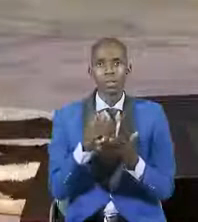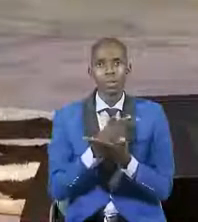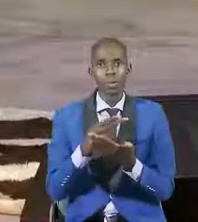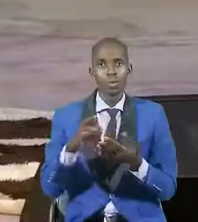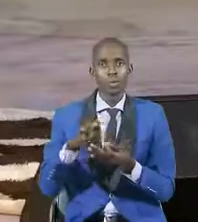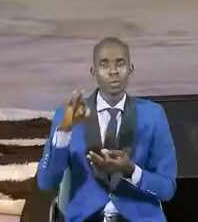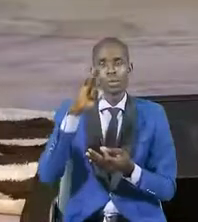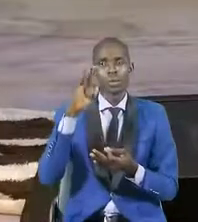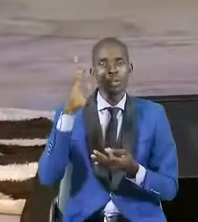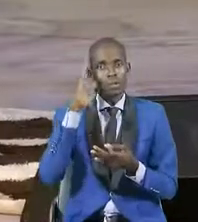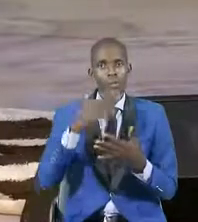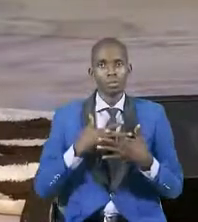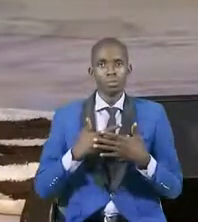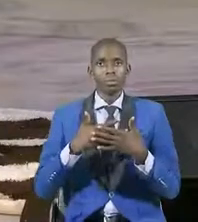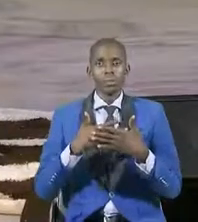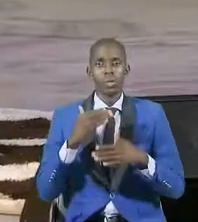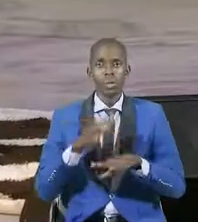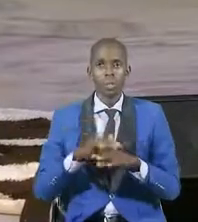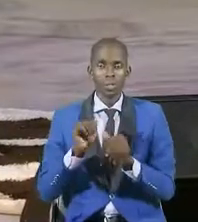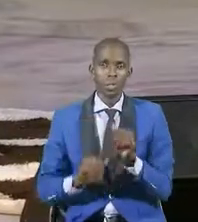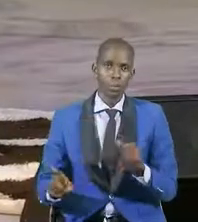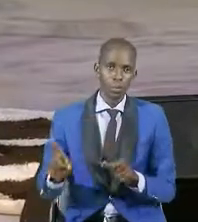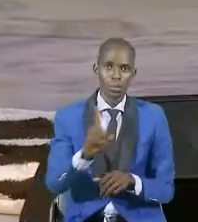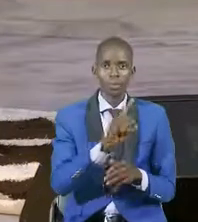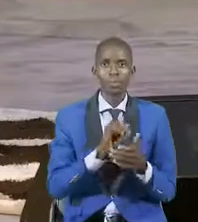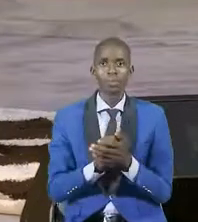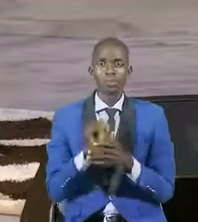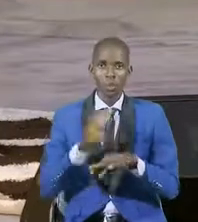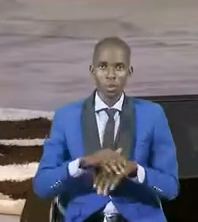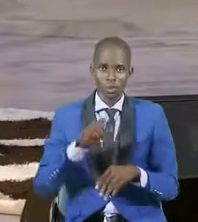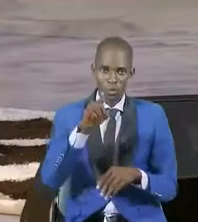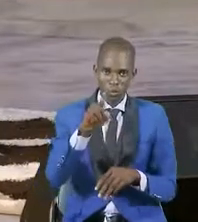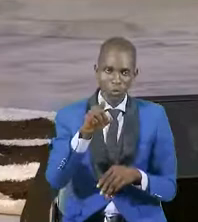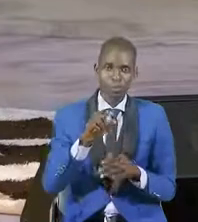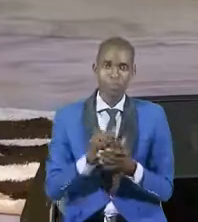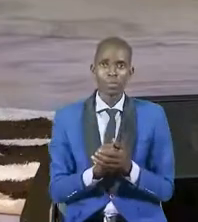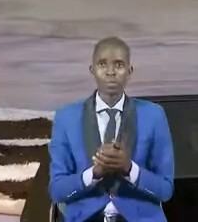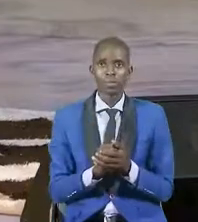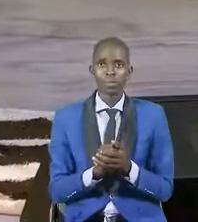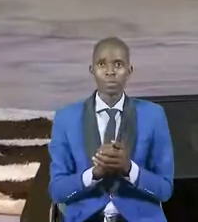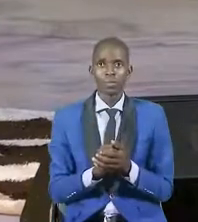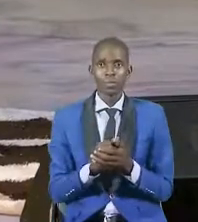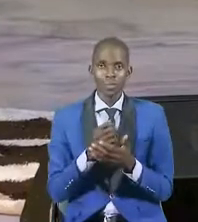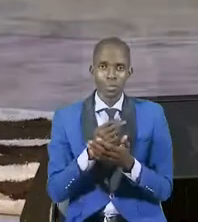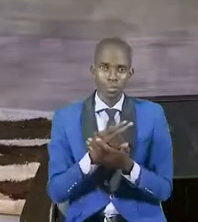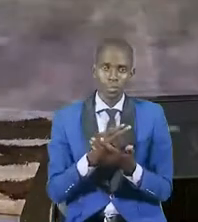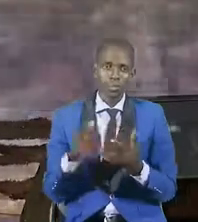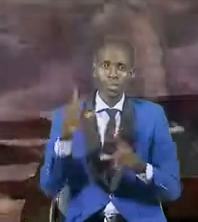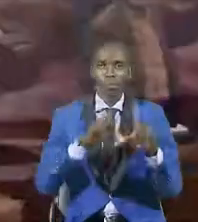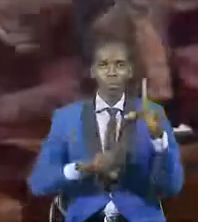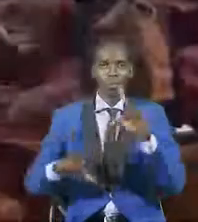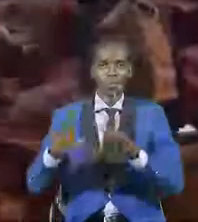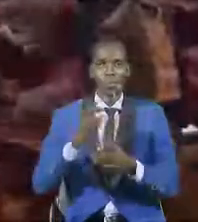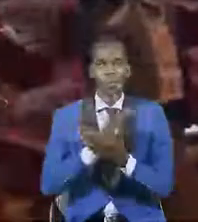Saint-Esprit souffle sur tout le monde, sur vous. Il faut dire Saint-Esprit, souffle sur